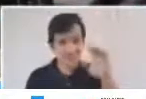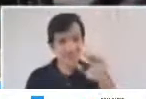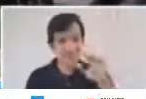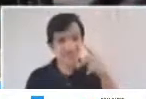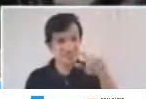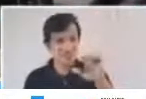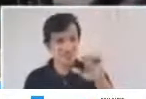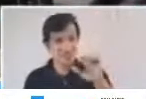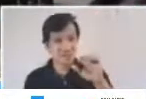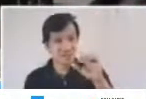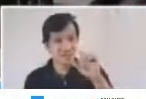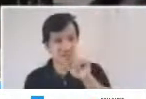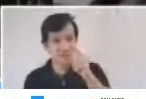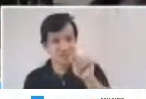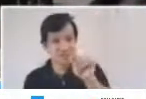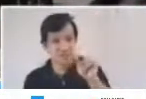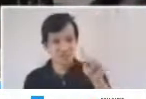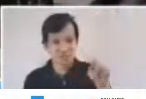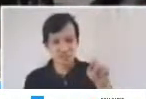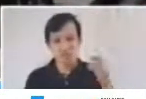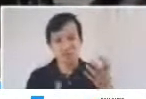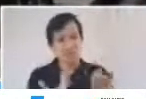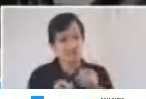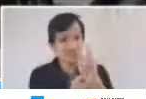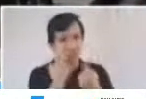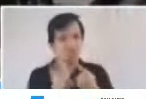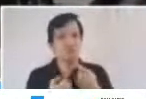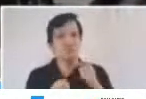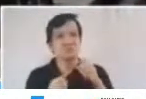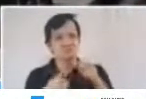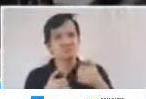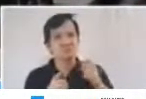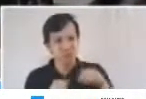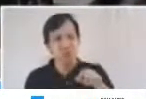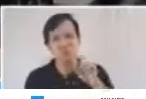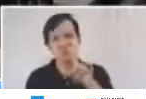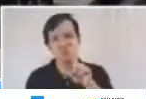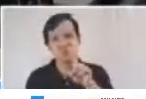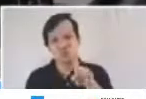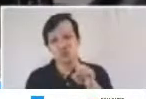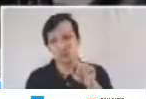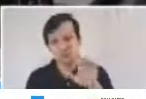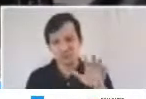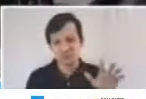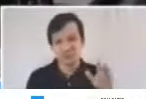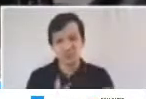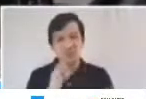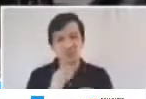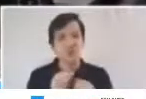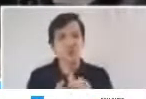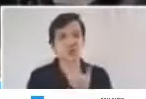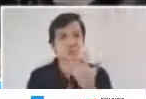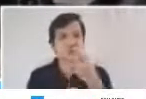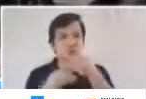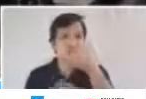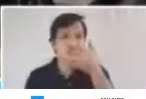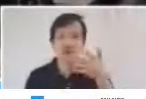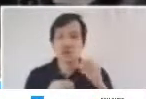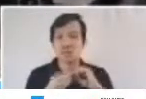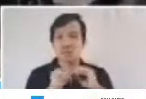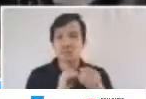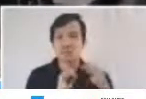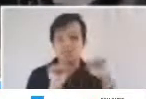Makakapanayam natin ngayong araw na ito sina Yusek Maria Rosario Vergere, ang tagapagsalita ng Department of Health, Yusek Ruth